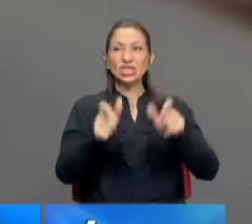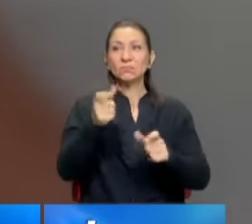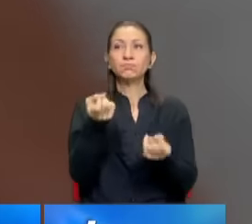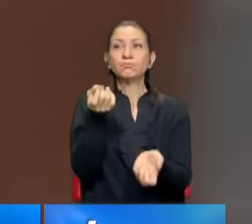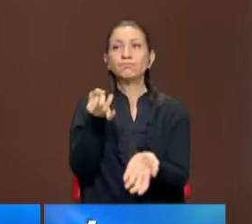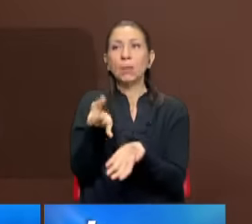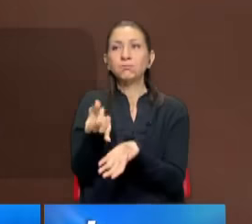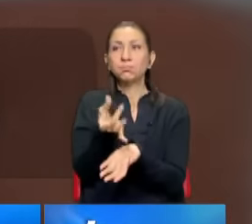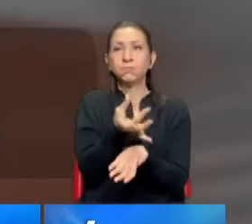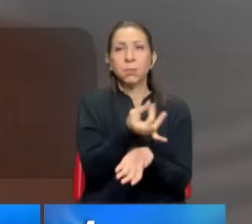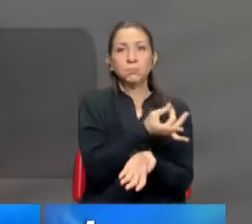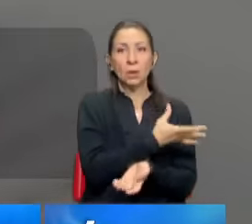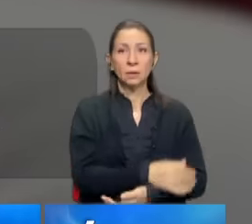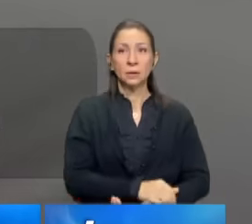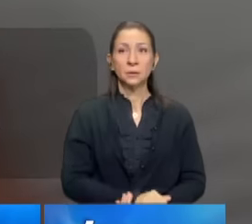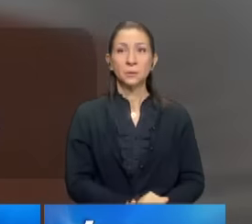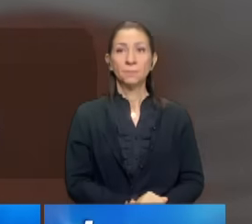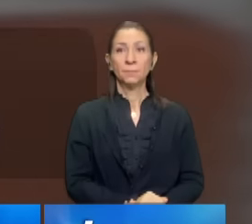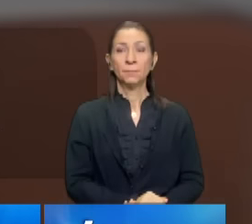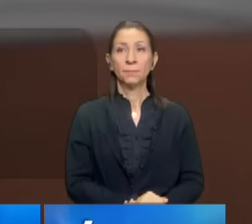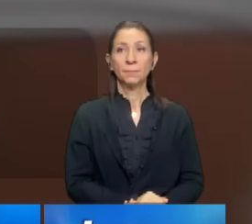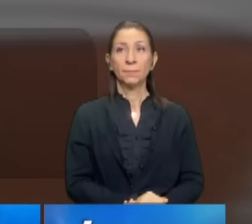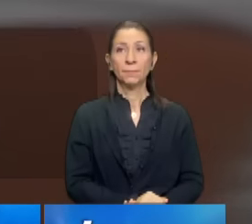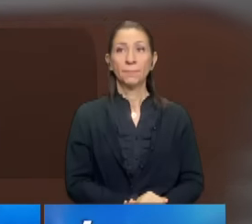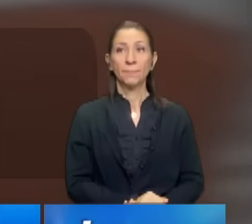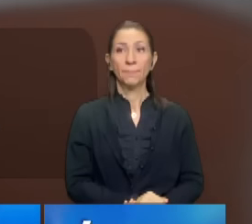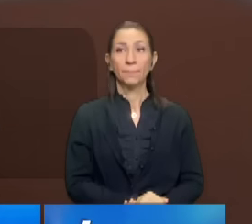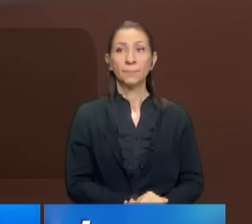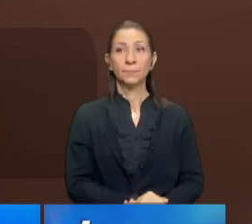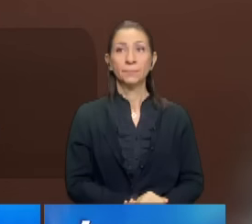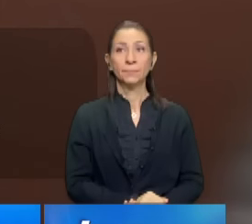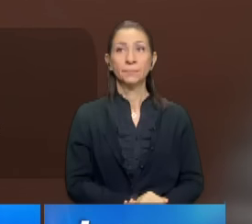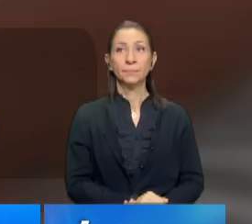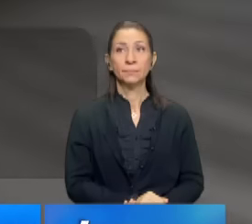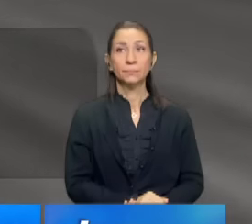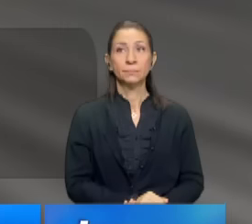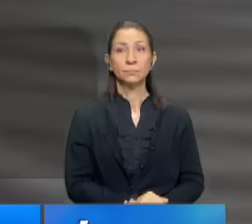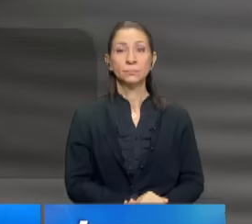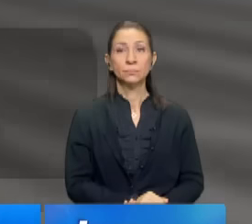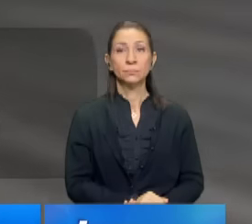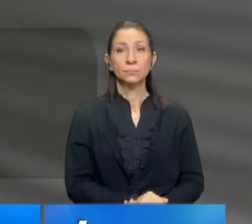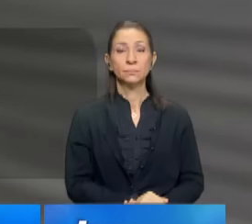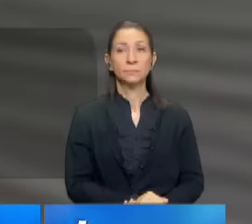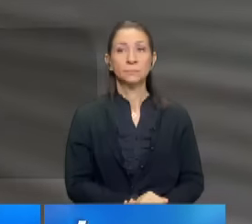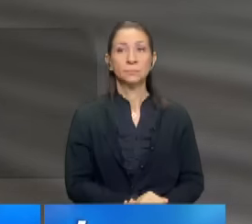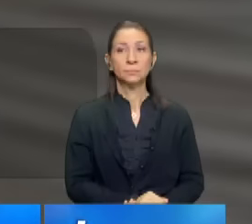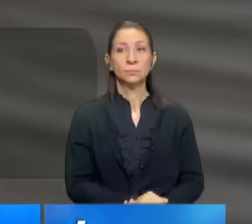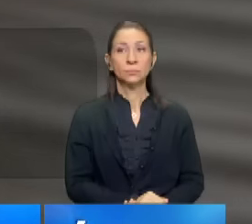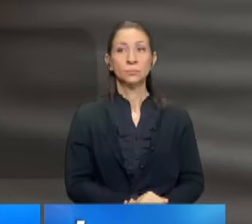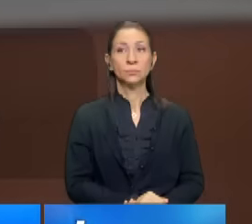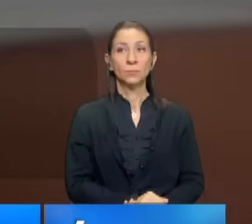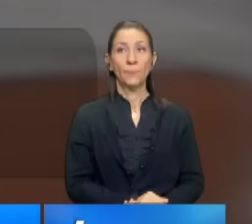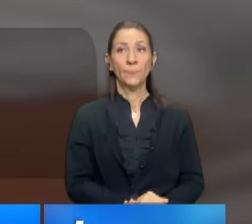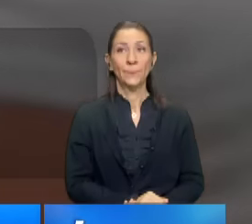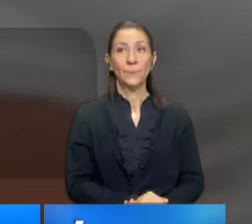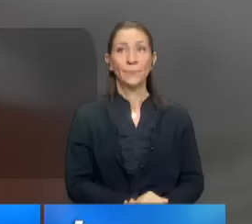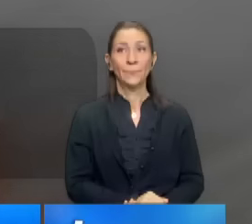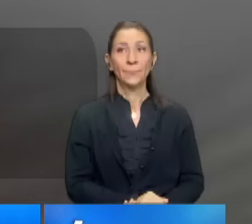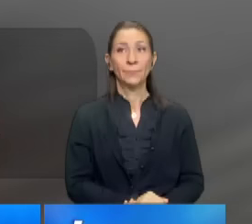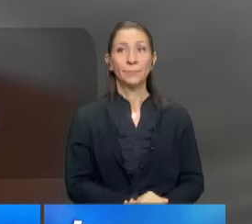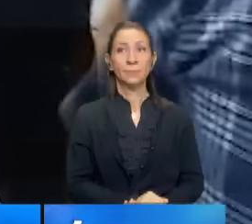işten çıkarttı. Başkan! Bana bak bana! Niye bakamıyorsun, bana yere bakıyorsun? Utanıyor